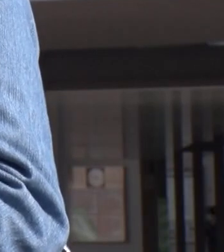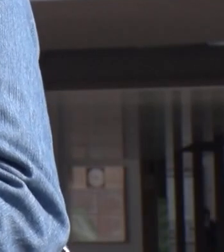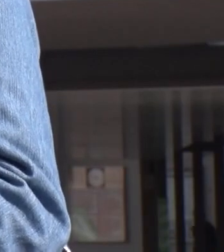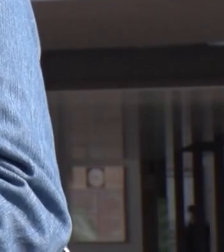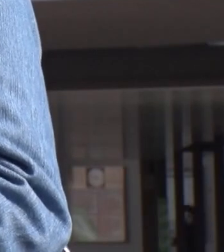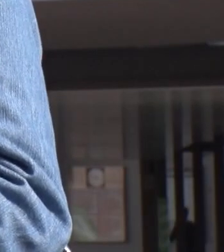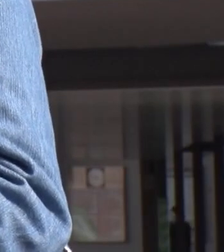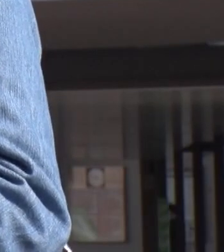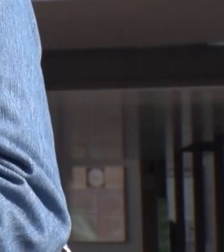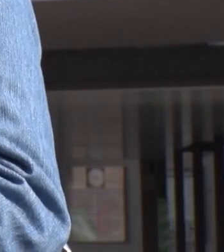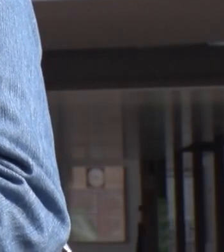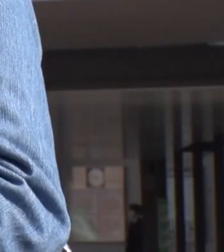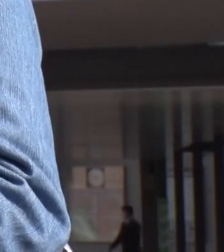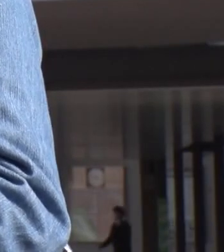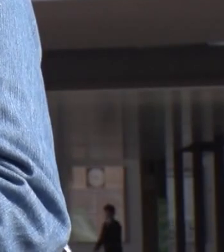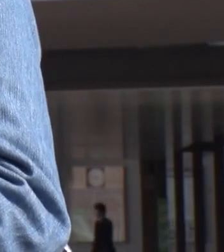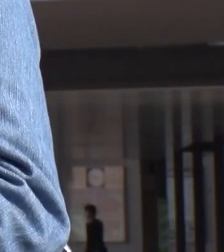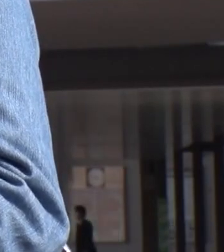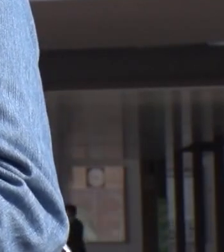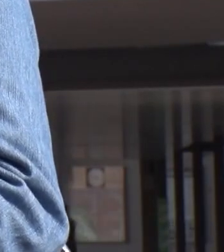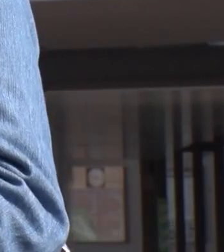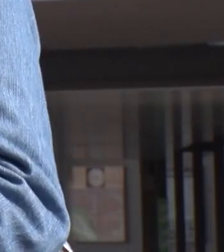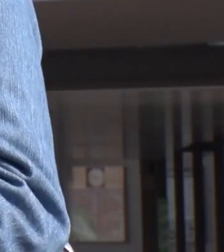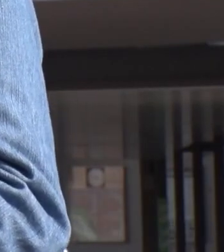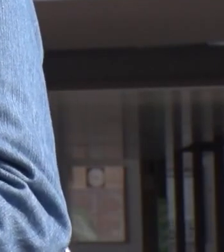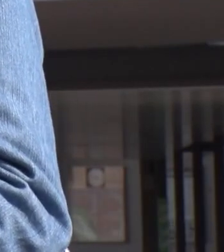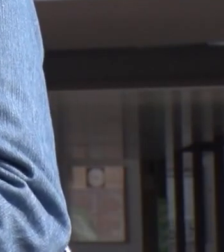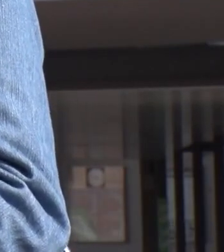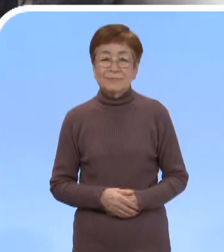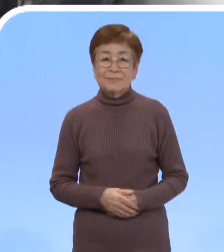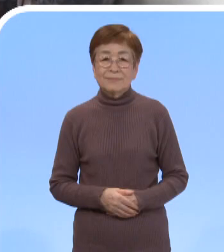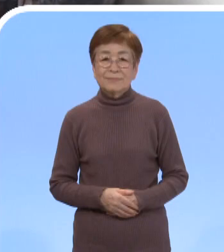今週の輝きさん。